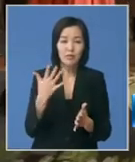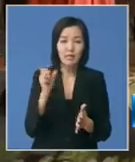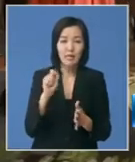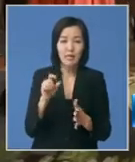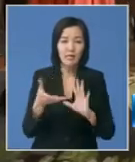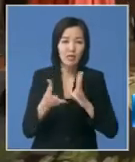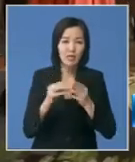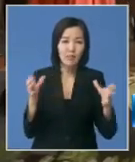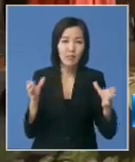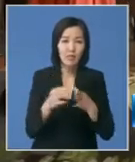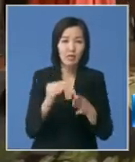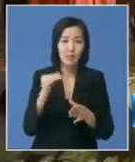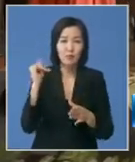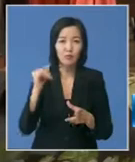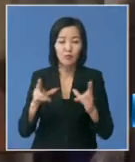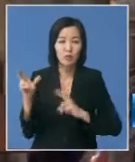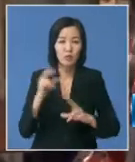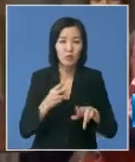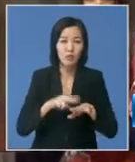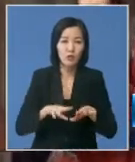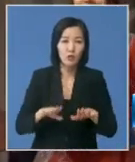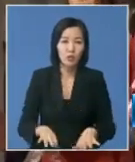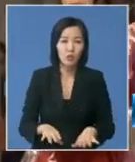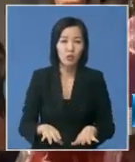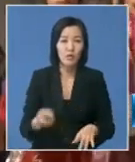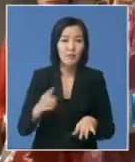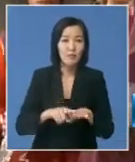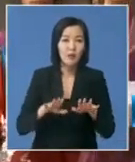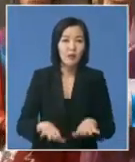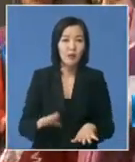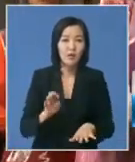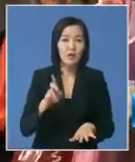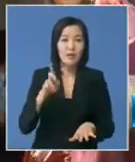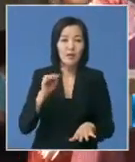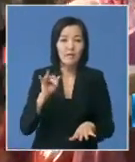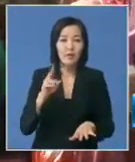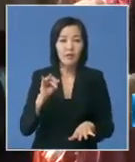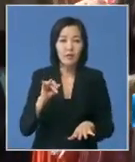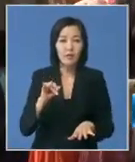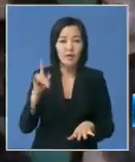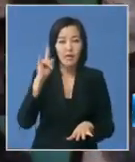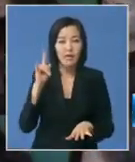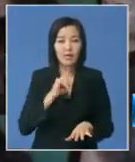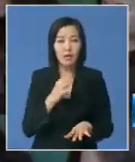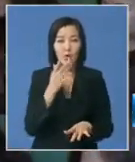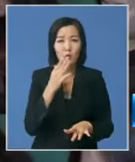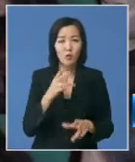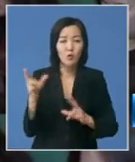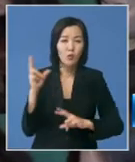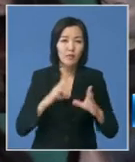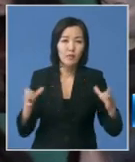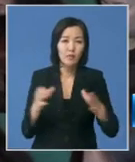командалық есепте жұмыл студенттері екінші орынға жайғасты. Бірінші орынды Әл-Фараби атындағы Қазақ ұлттық университеті командасы